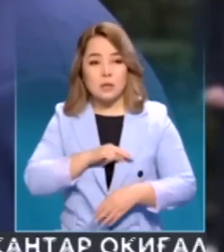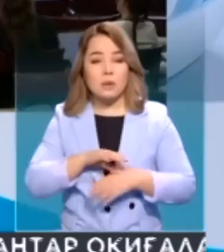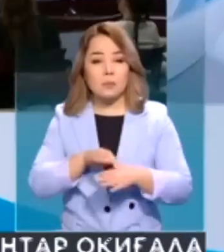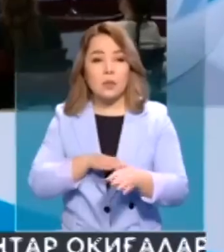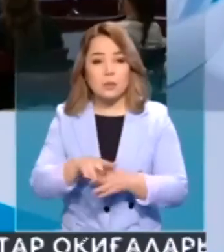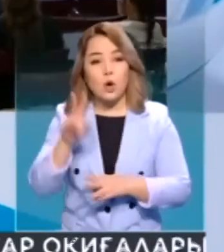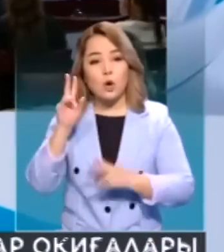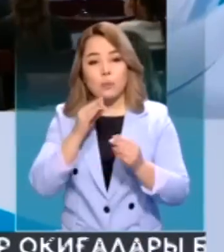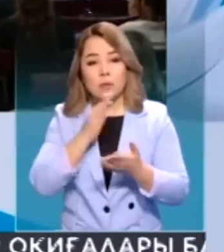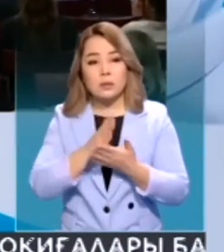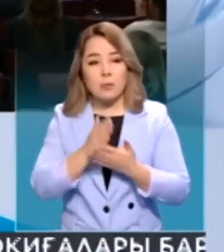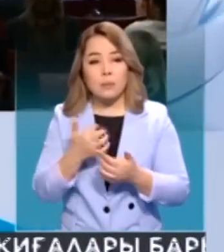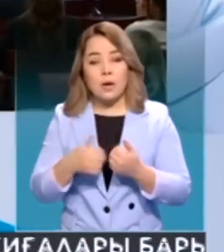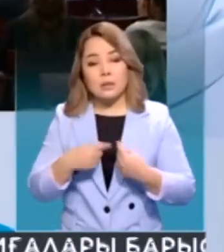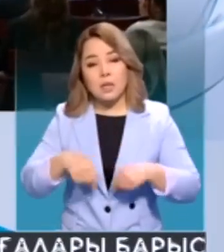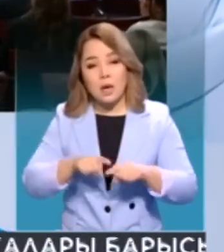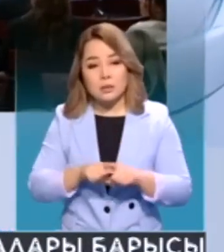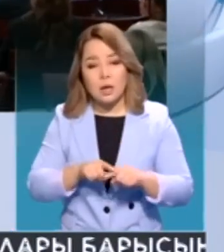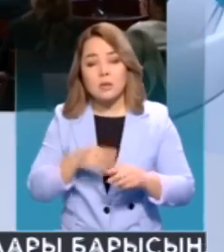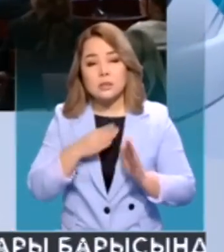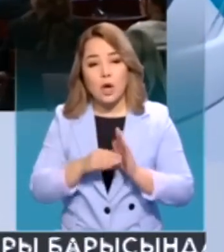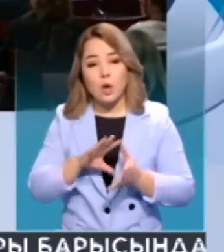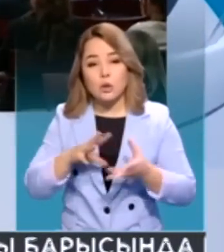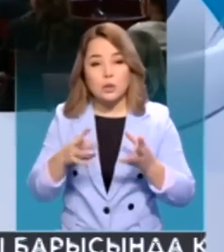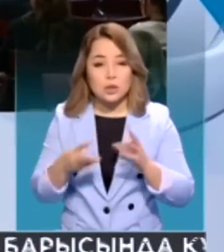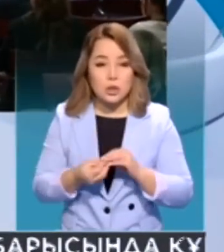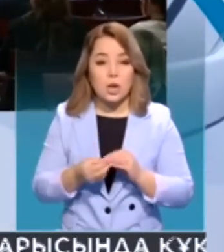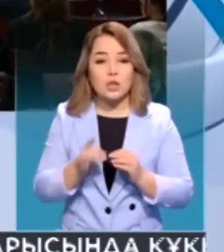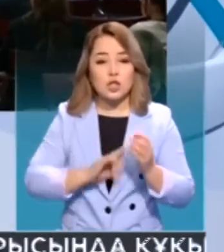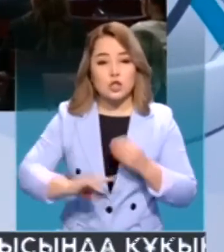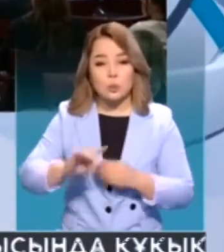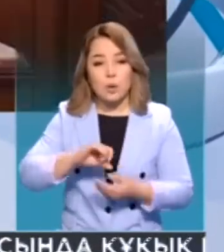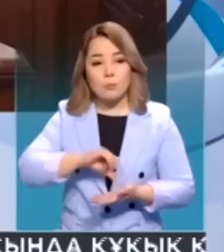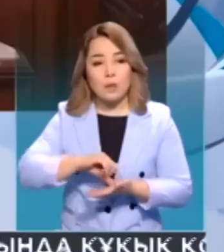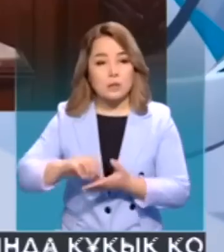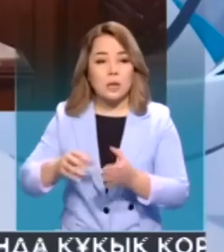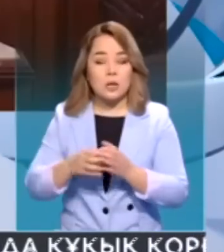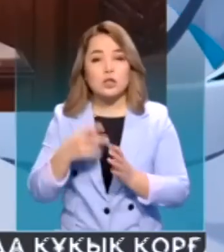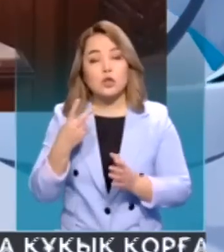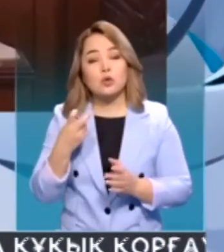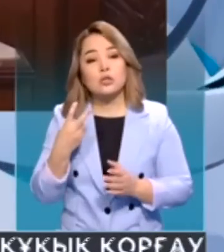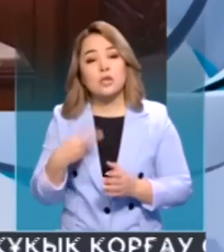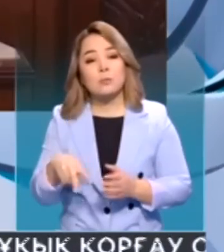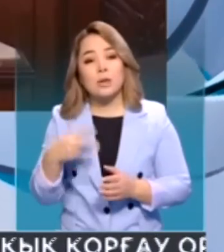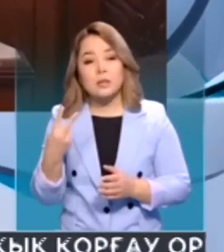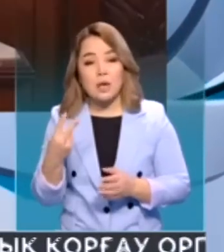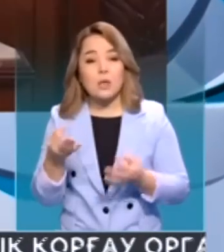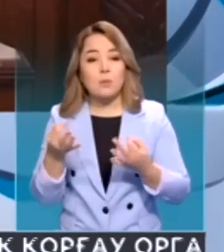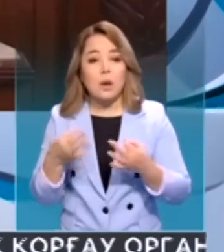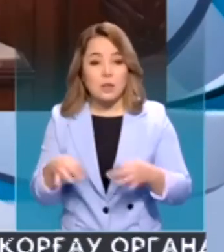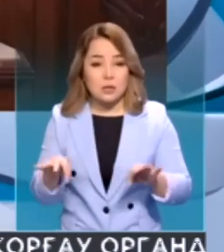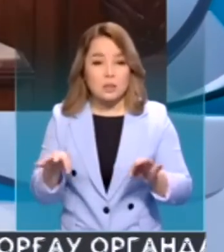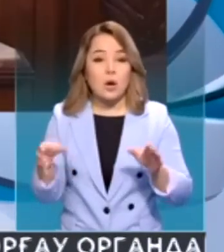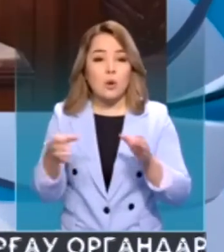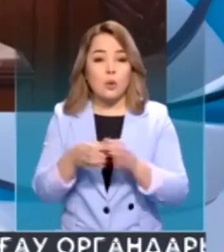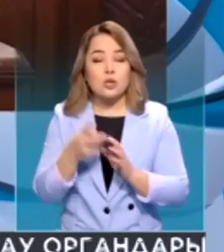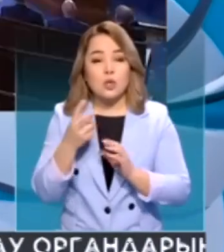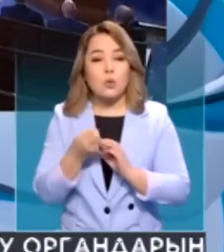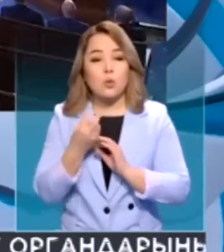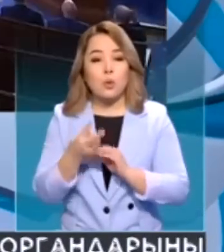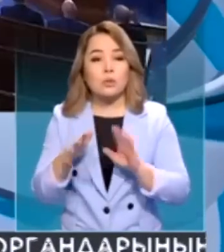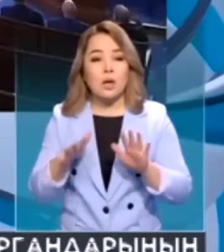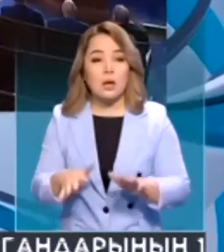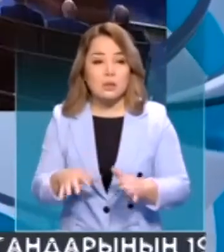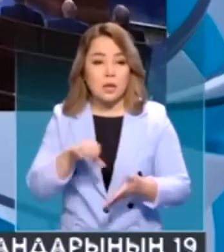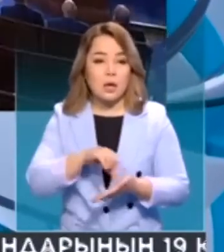үміттенемін. Аралық сайлау нәтижесі бойынша республикалық партия өкілдер палатасындағы 222, демократтар 212 орынды иеленген.